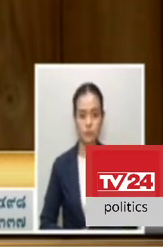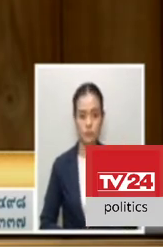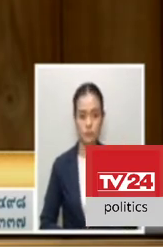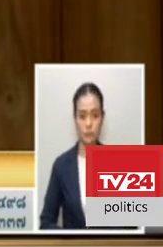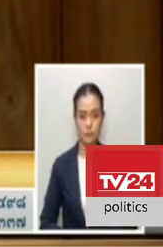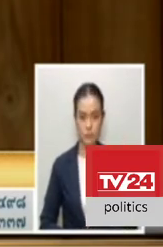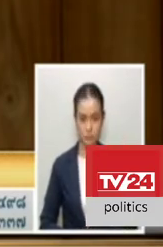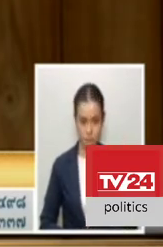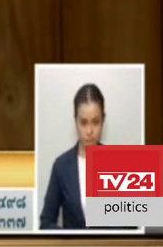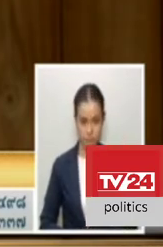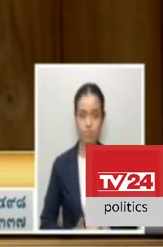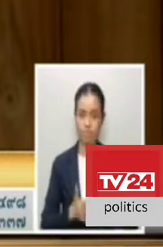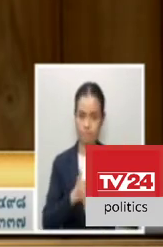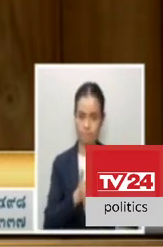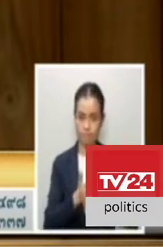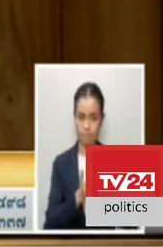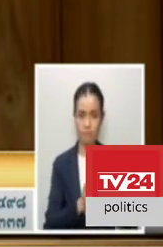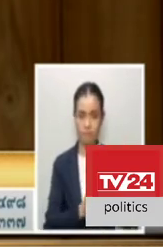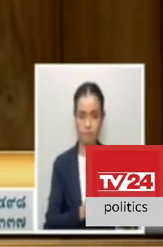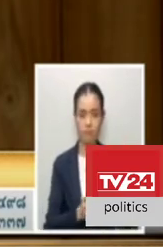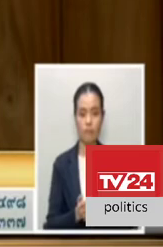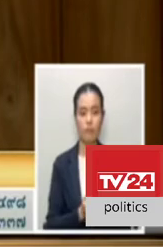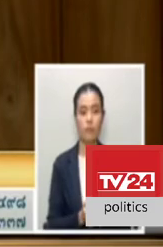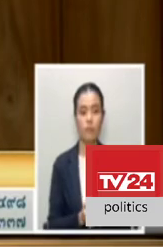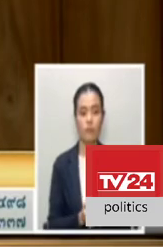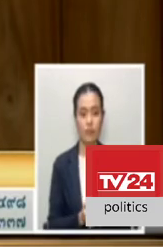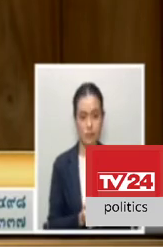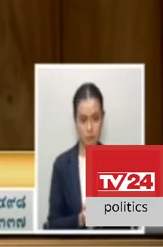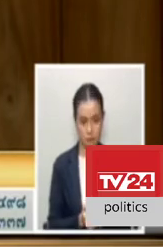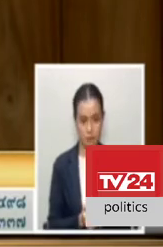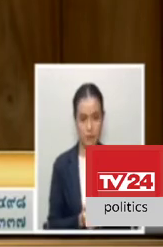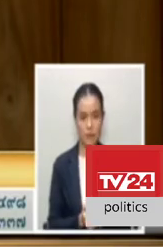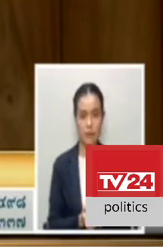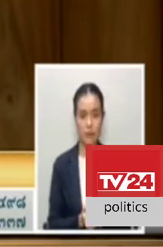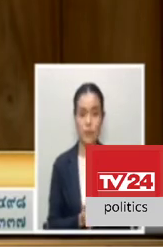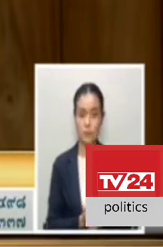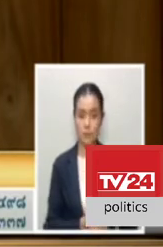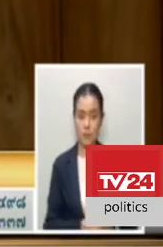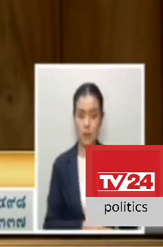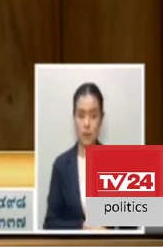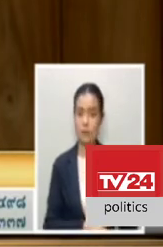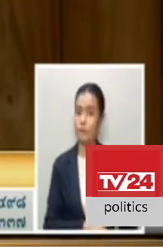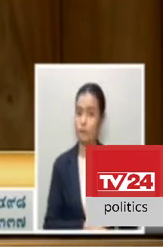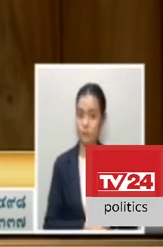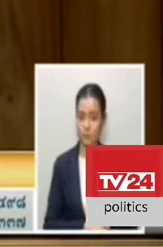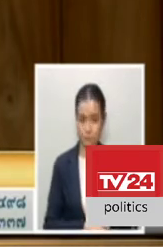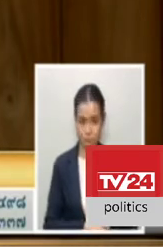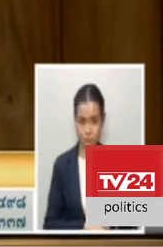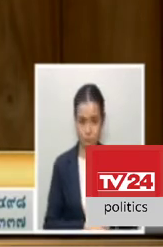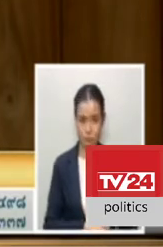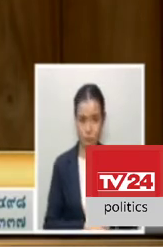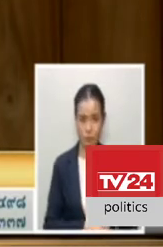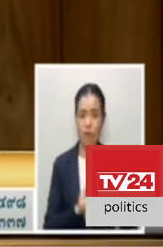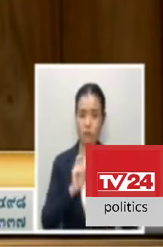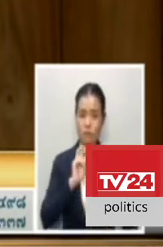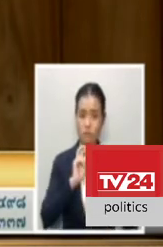อันนี้ก็เป็นเหตุหนึ่งแต่ในขณะเดียวกันก็มีบางสิ่งที่เป็นเรื่องซับซ้อน